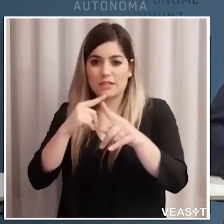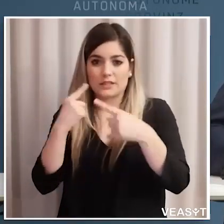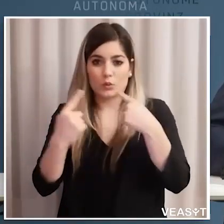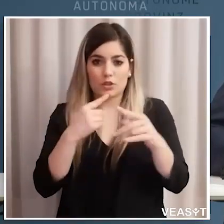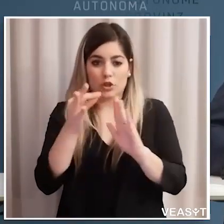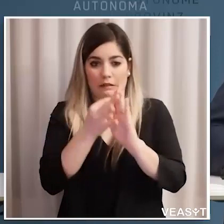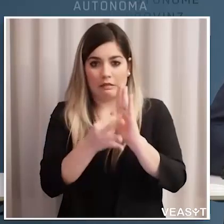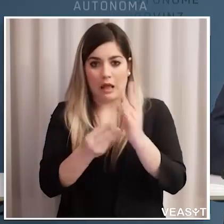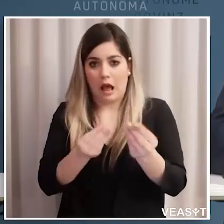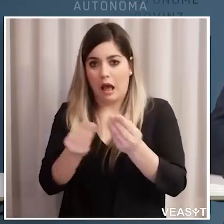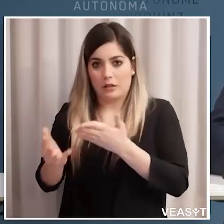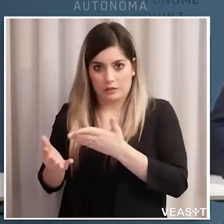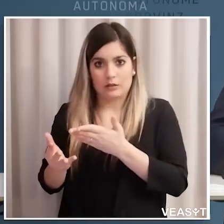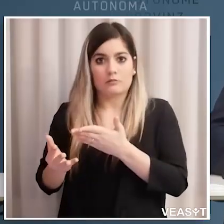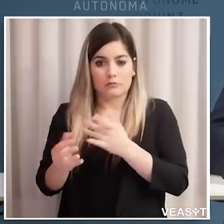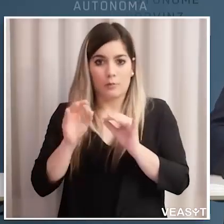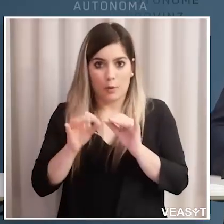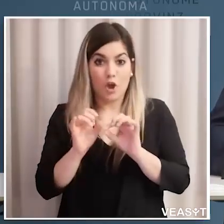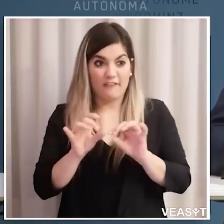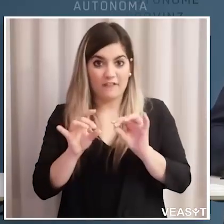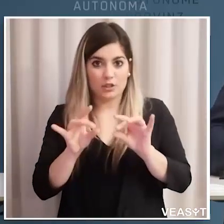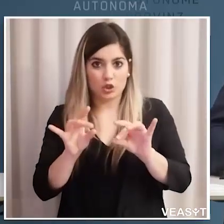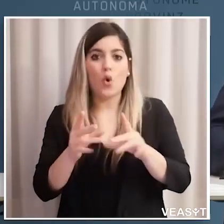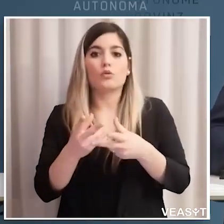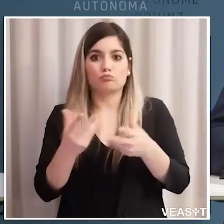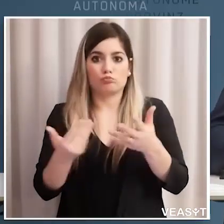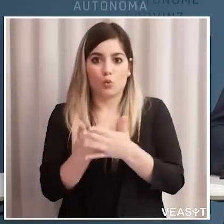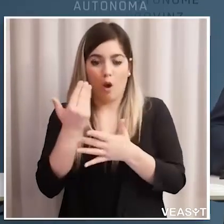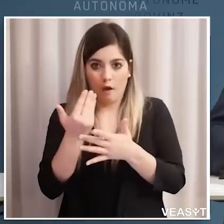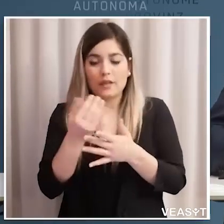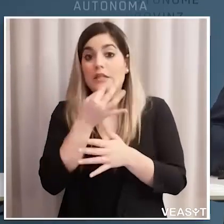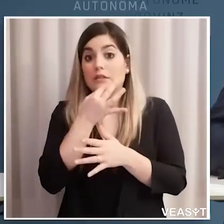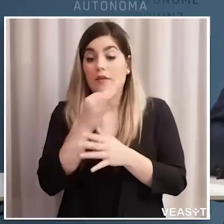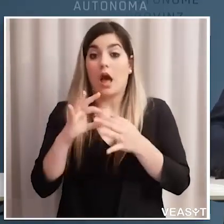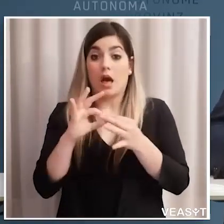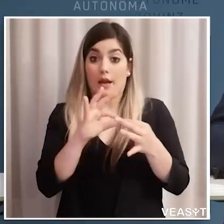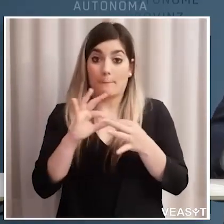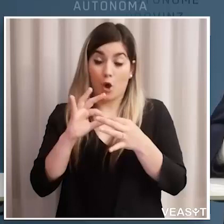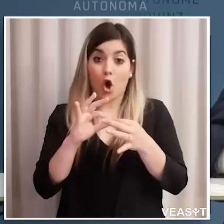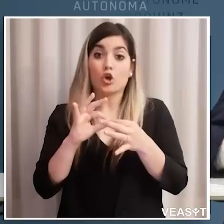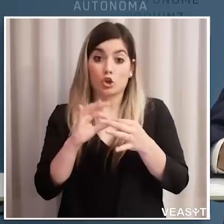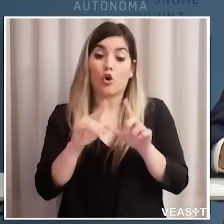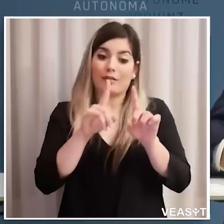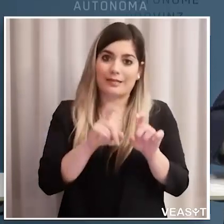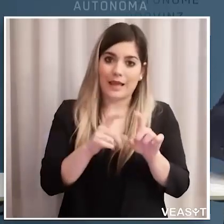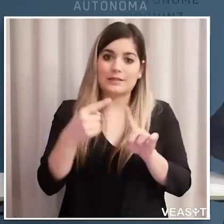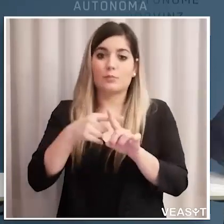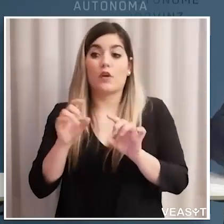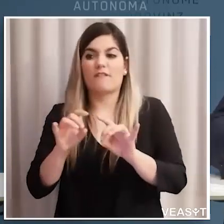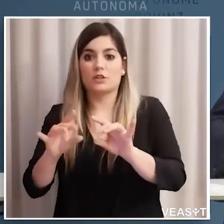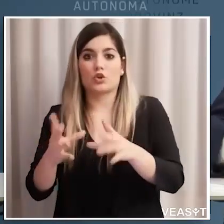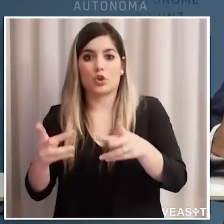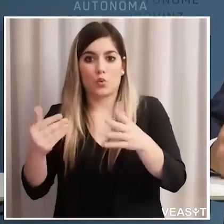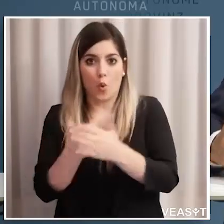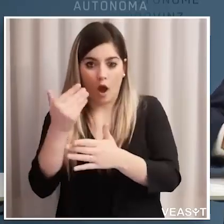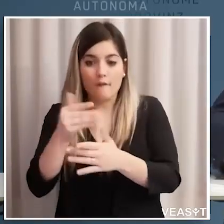in base ai dati e tutti i dati che saranno forniti, che riguarderanno le nuove infezioni, il rapporto tra nuove infezioni e test